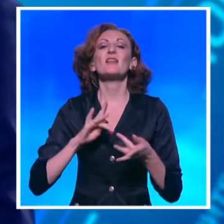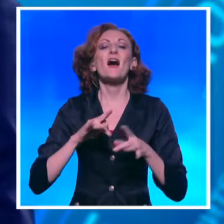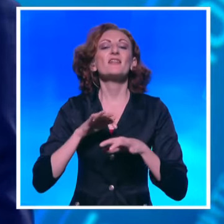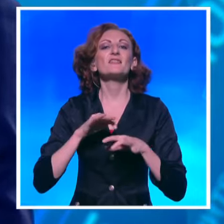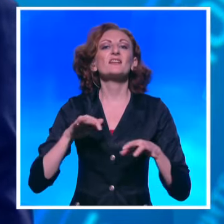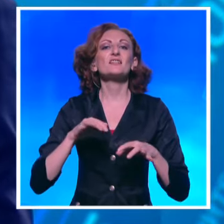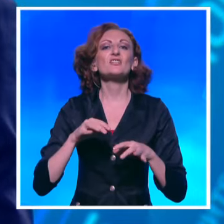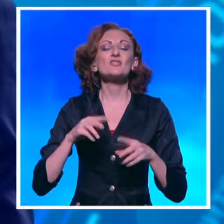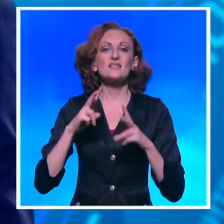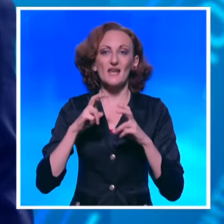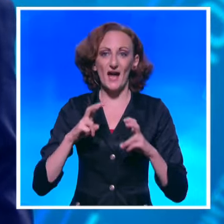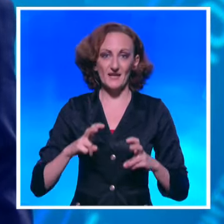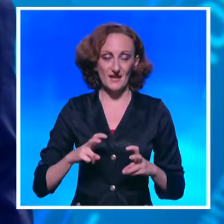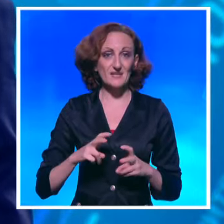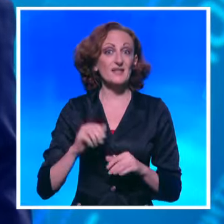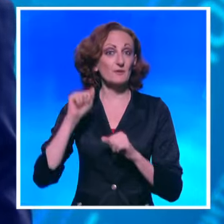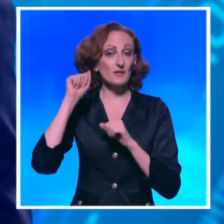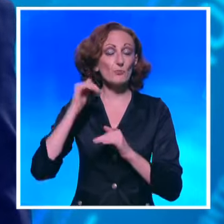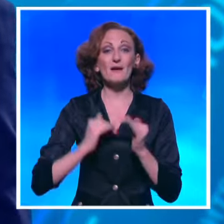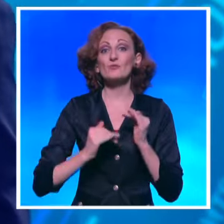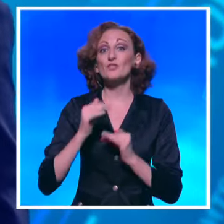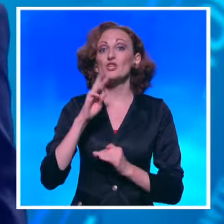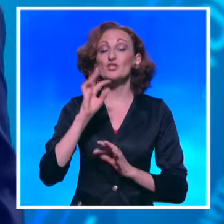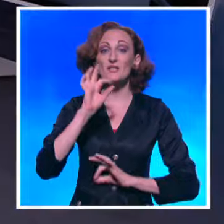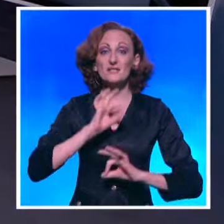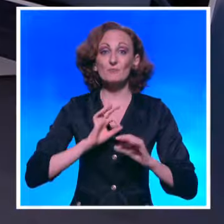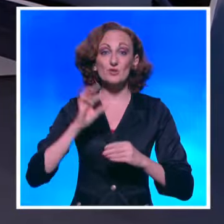една партия се увеличила 300% гласа в рамките на един